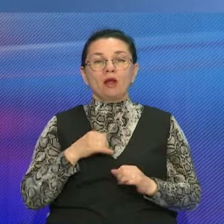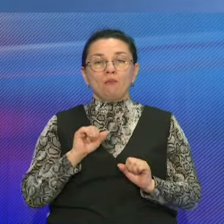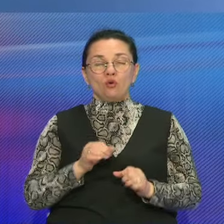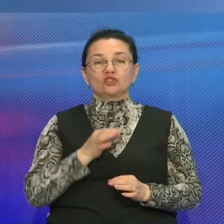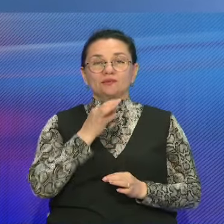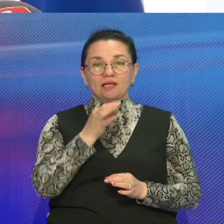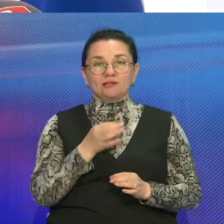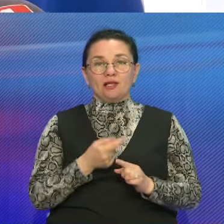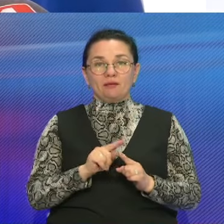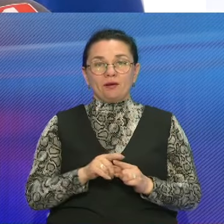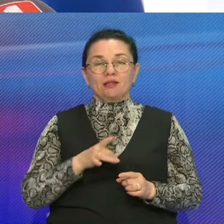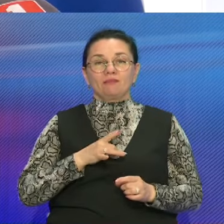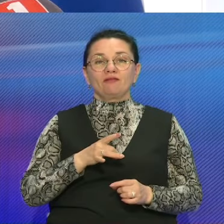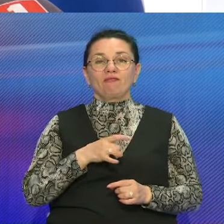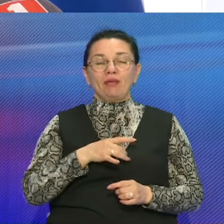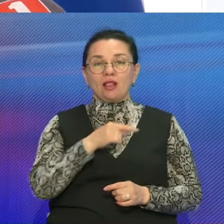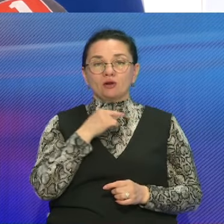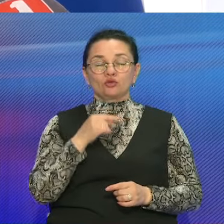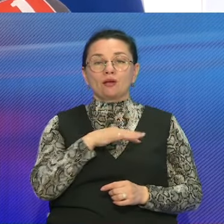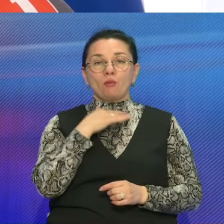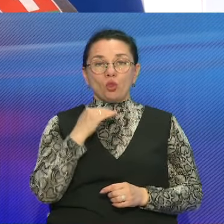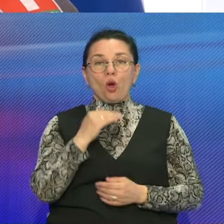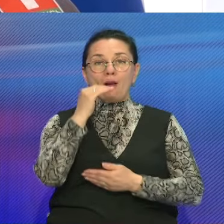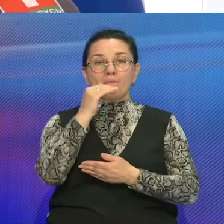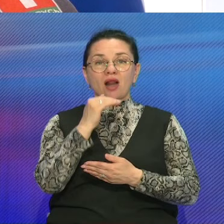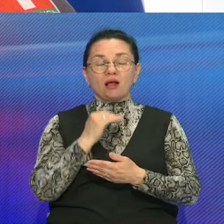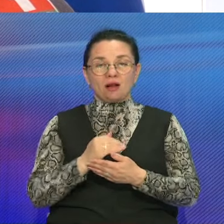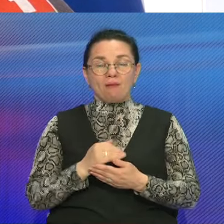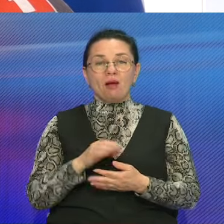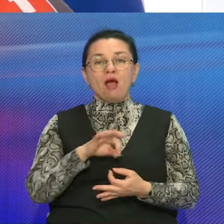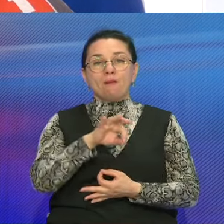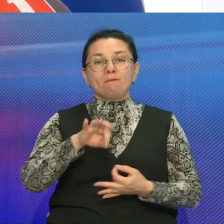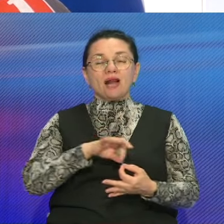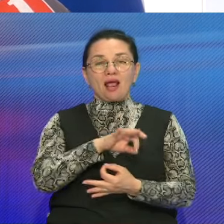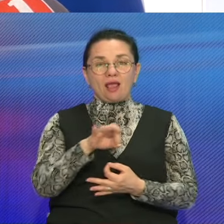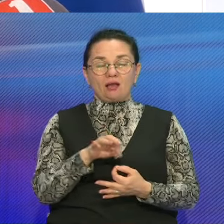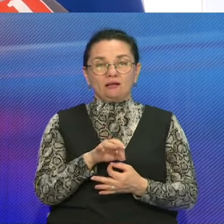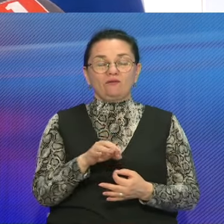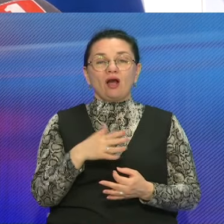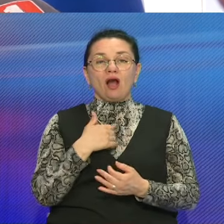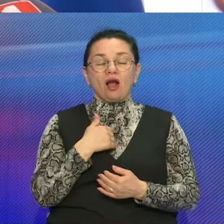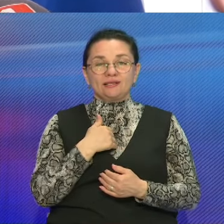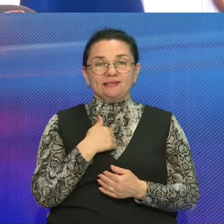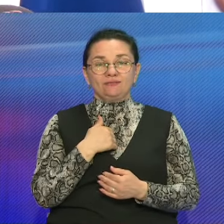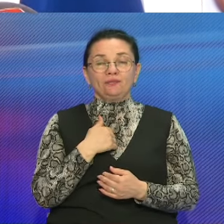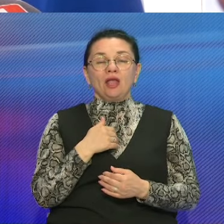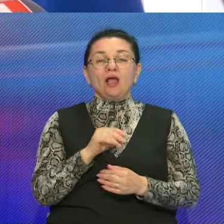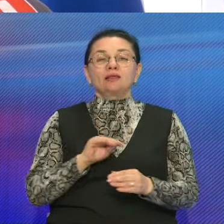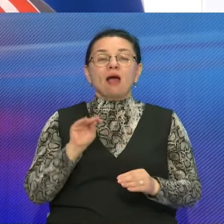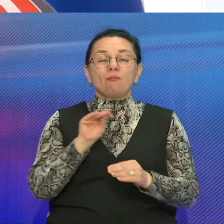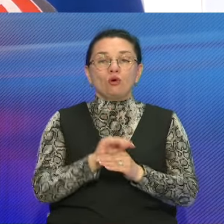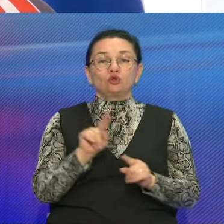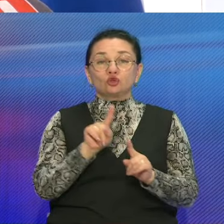в Беларуси. У нас очень много программ, проектов. Мы стараемся наполнить то, что мы делаем, знаете, таким